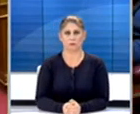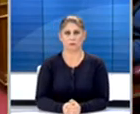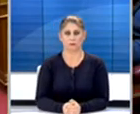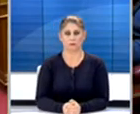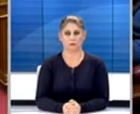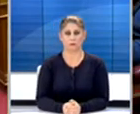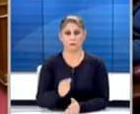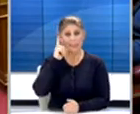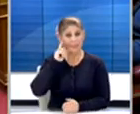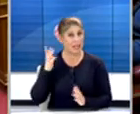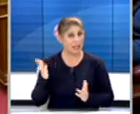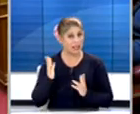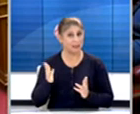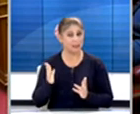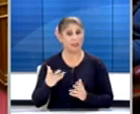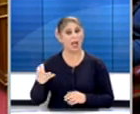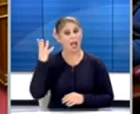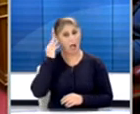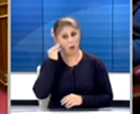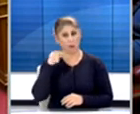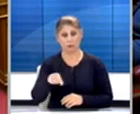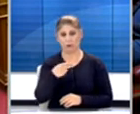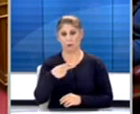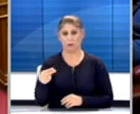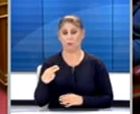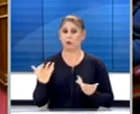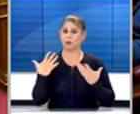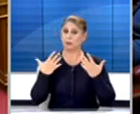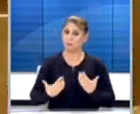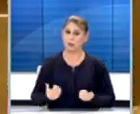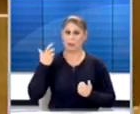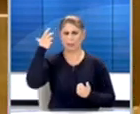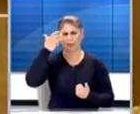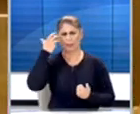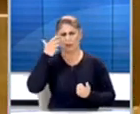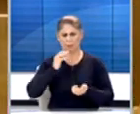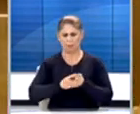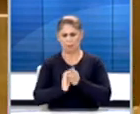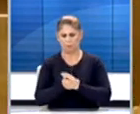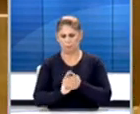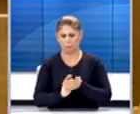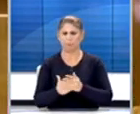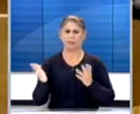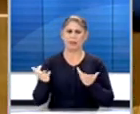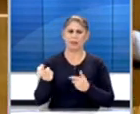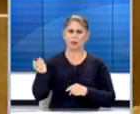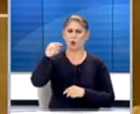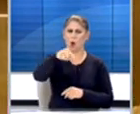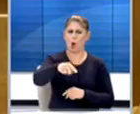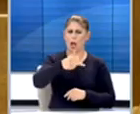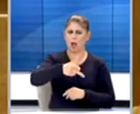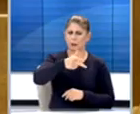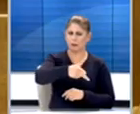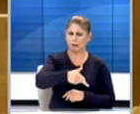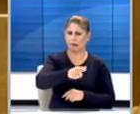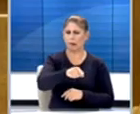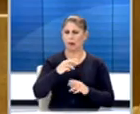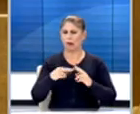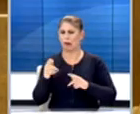Και ξέρετε κάτι, διότι ακούγεται και αυτό, ότι υπάρχουν θεωρίες συνωμοσίας, ότι είχε κάτι το άλλο βαγόνι, λέει, και η